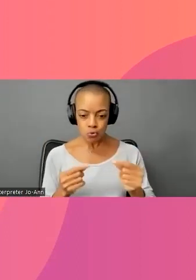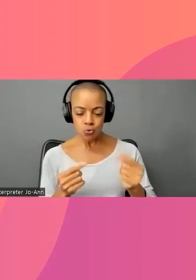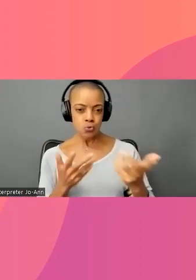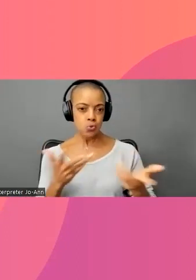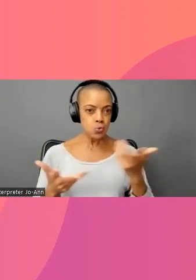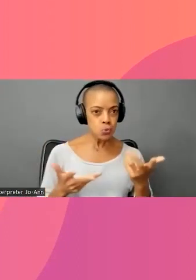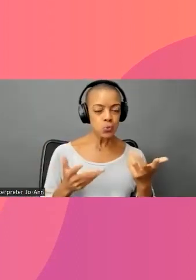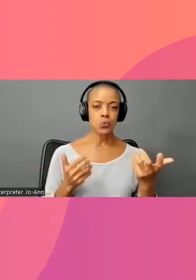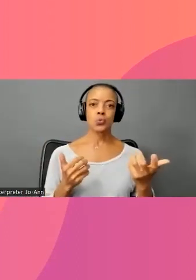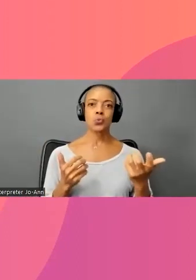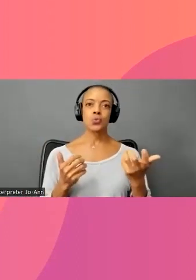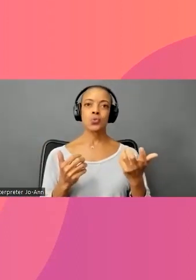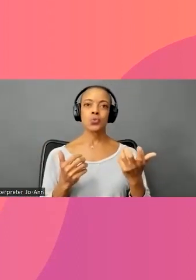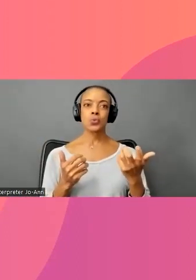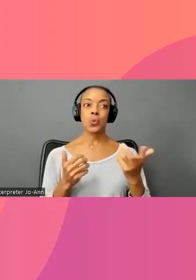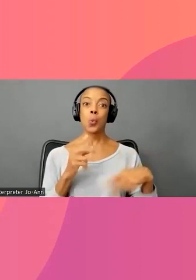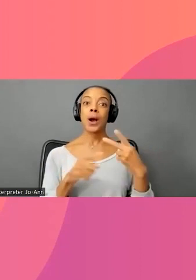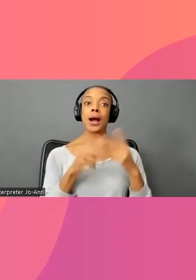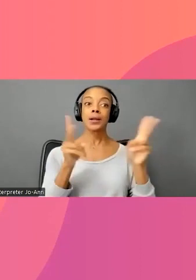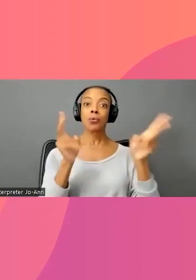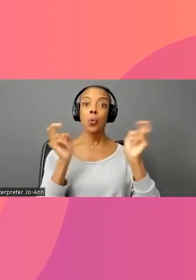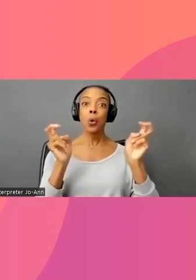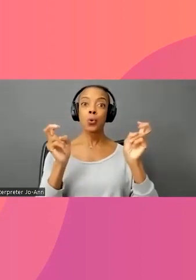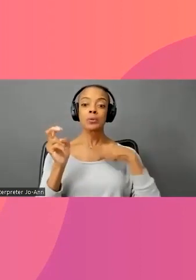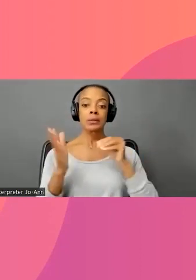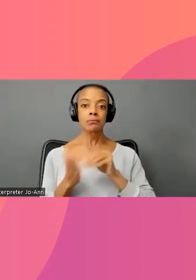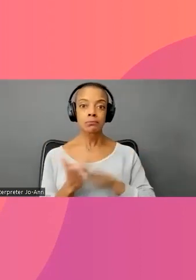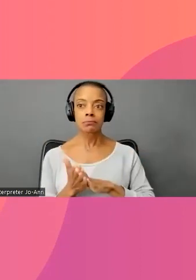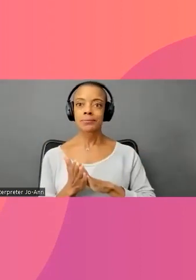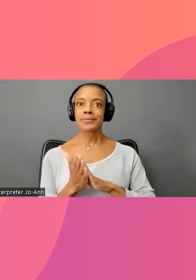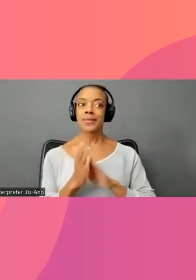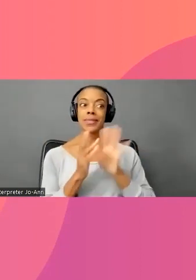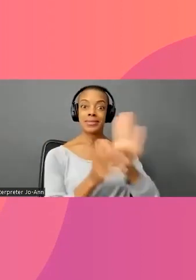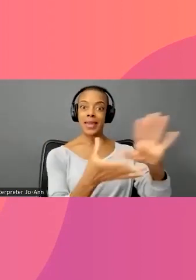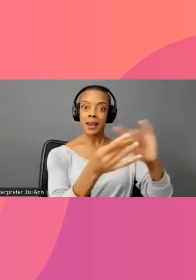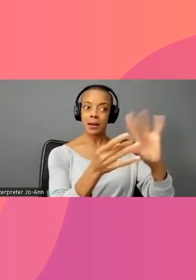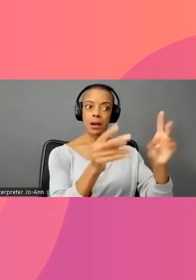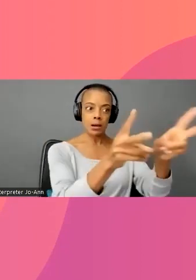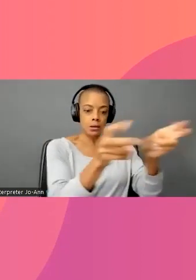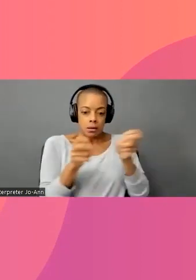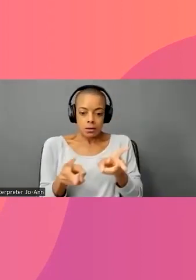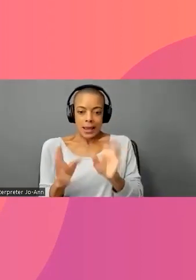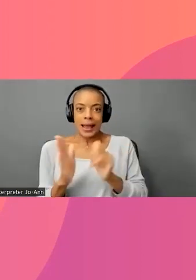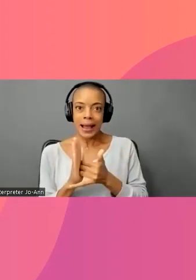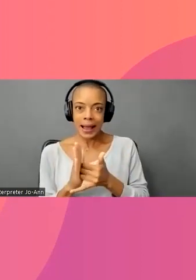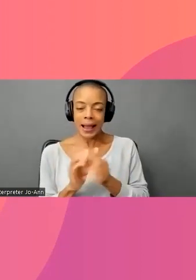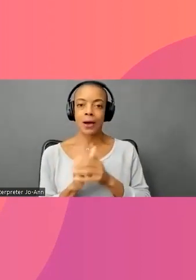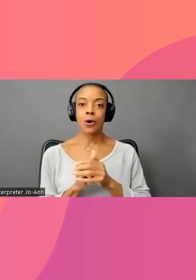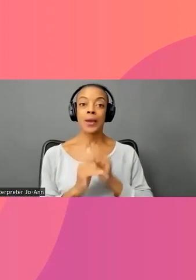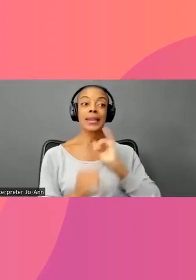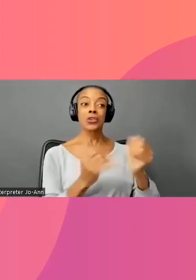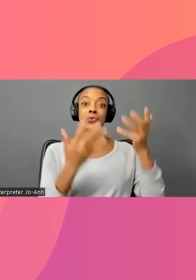considérations éthiques et déontologiques et de ce que ça voulait dire, les citations que j'allais recueillir, comment j'allais